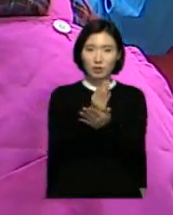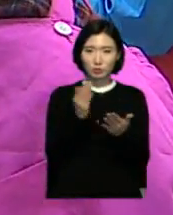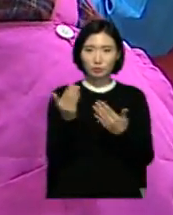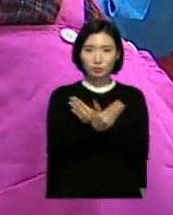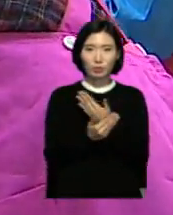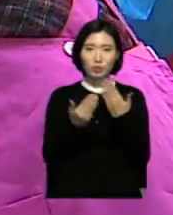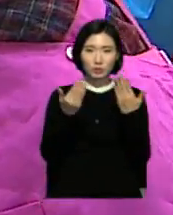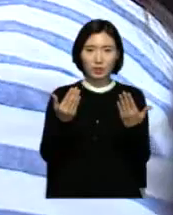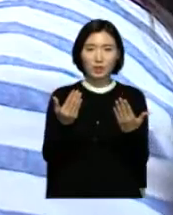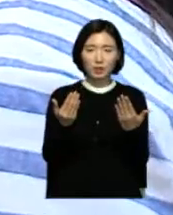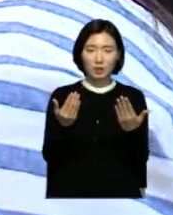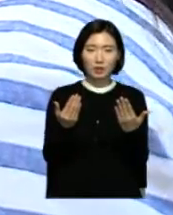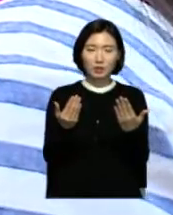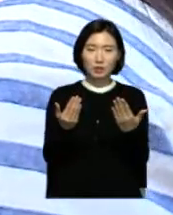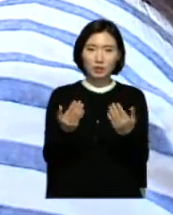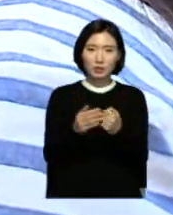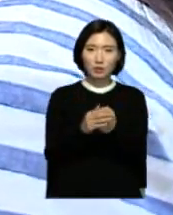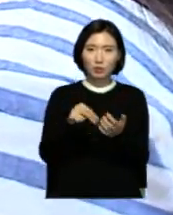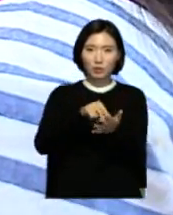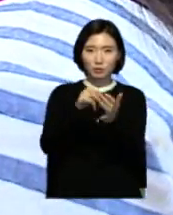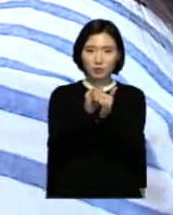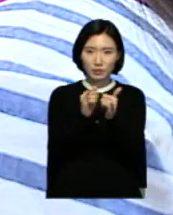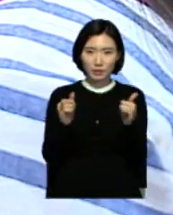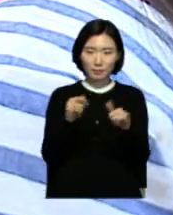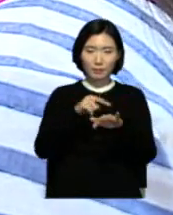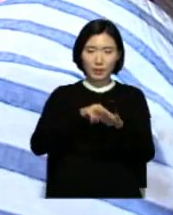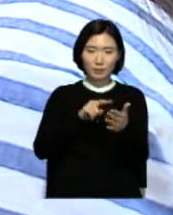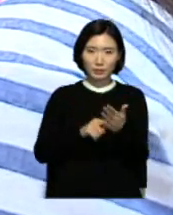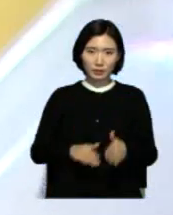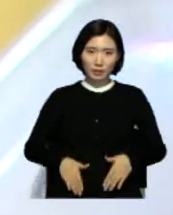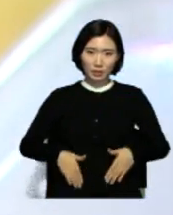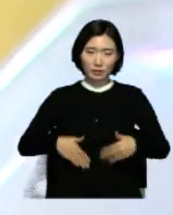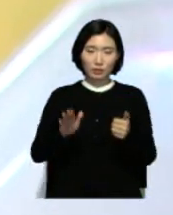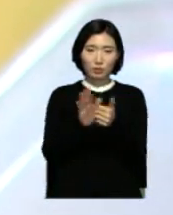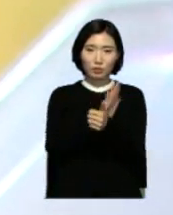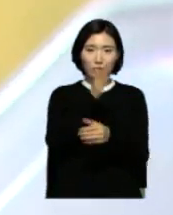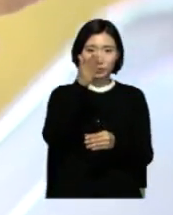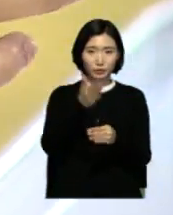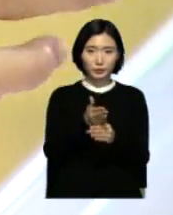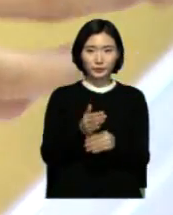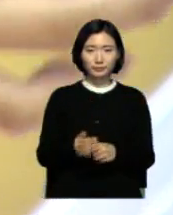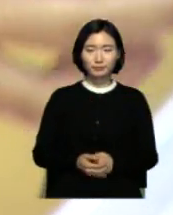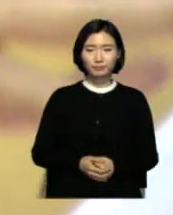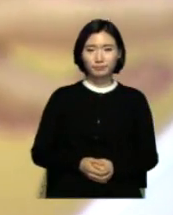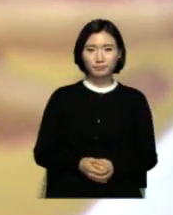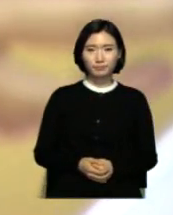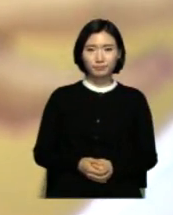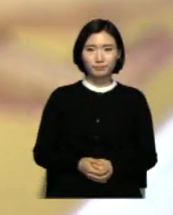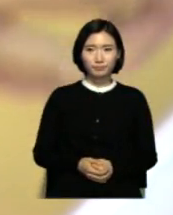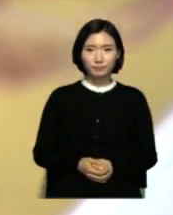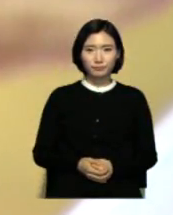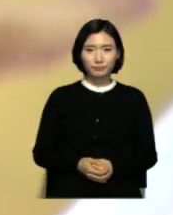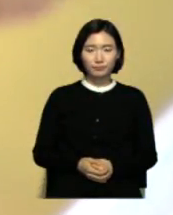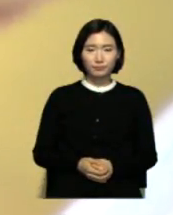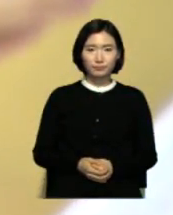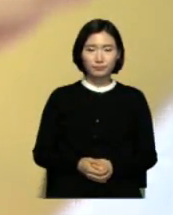봉사가 이들의 마음을 따뜻하게 달래주고 있습니다. 딜라이브 서울경기 케이블TV 송지연입니다.